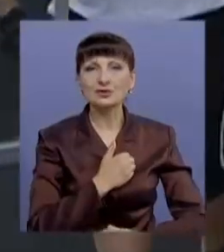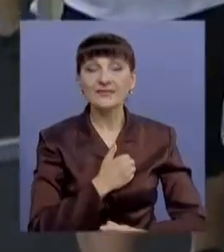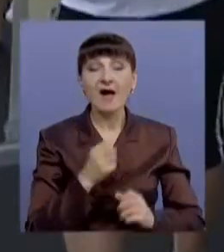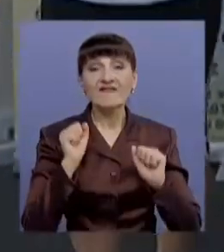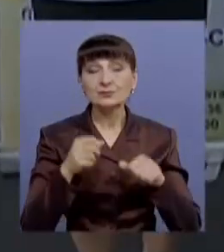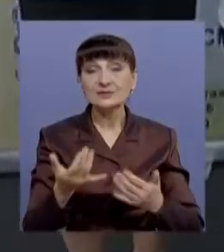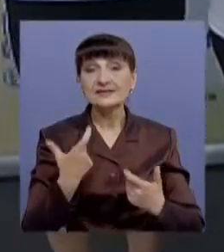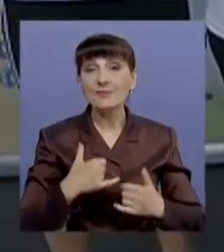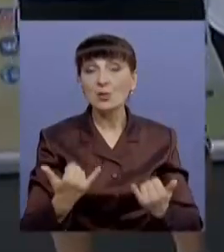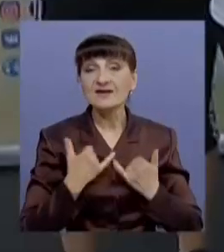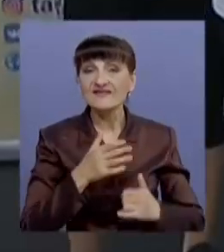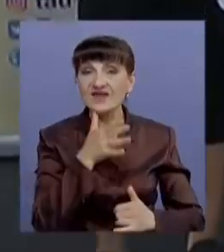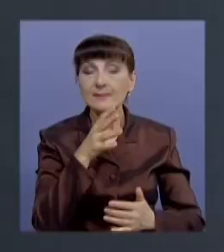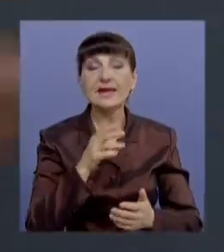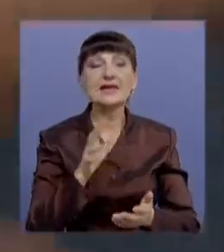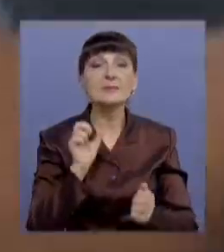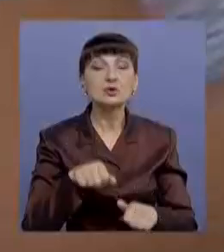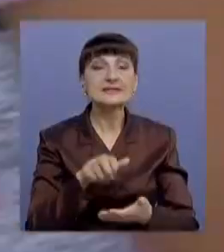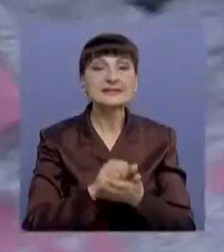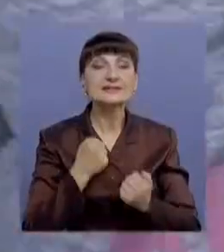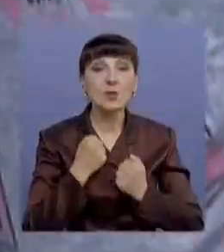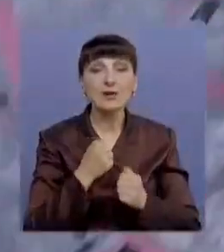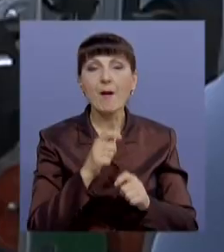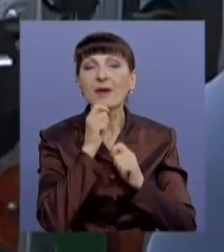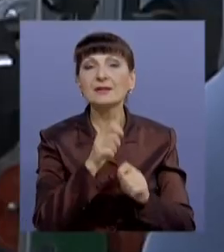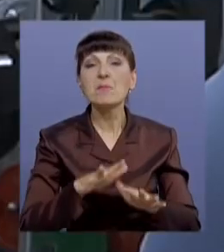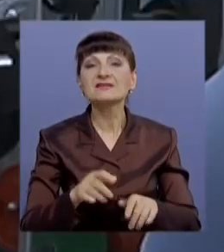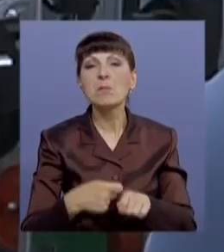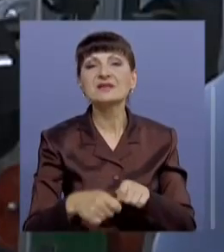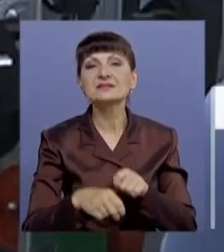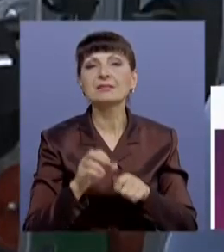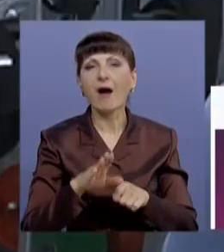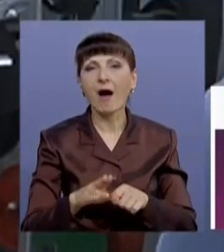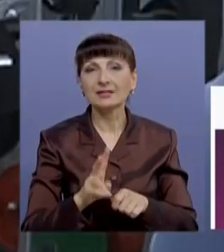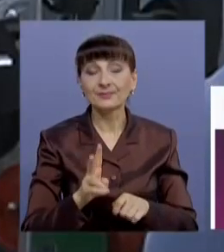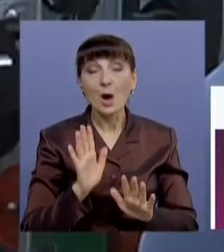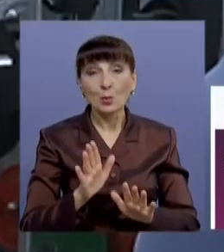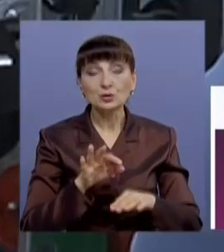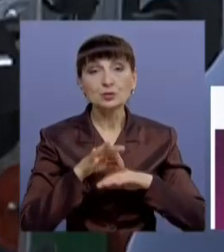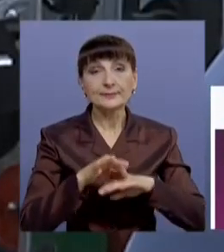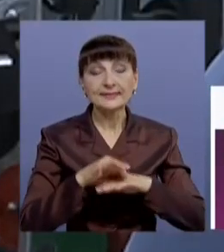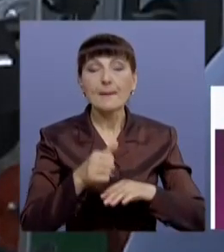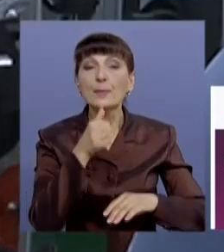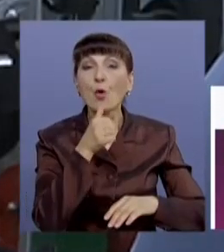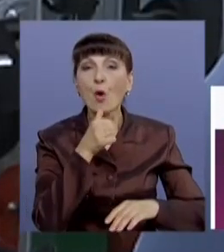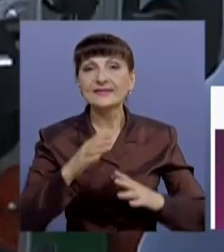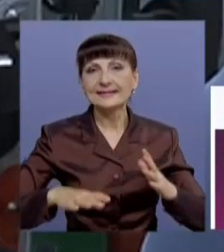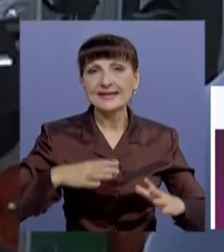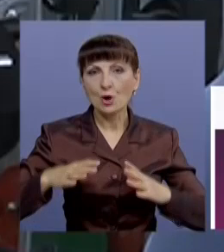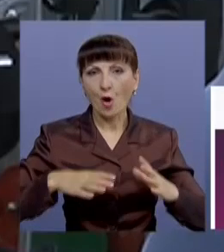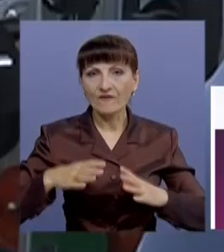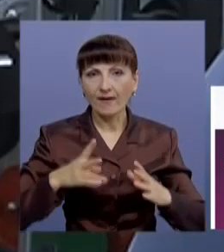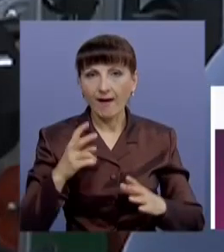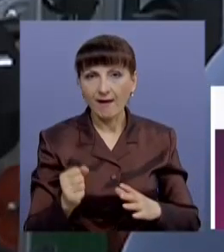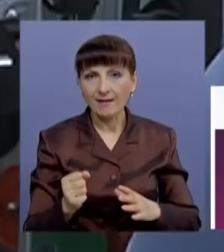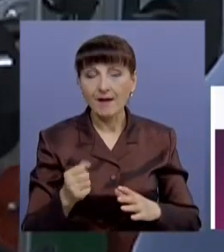себе время и заняться спортом им подарили местные меценаты. Будут проведены ознакомительные тренировки, они пройдут фитнес-тестирование. То